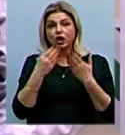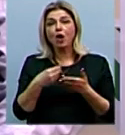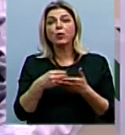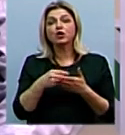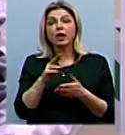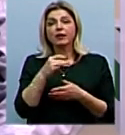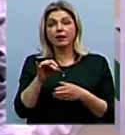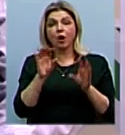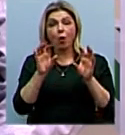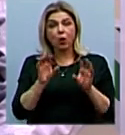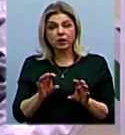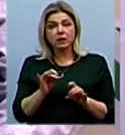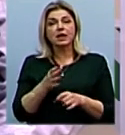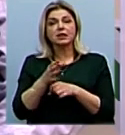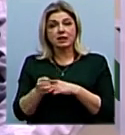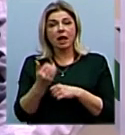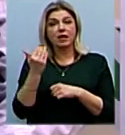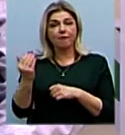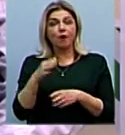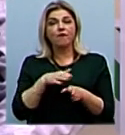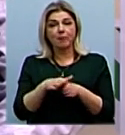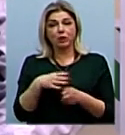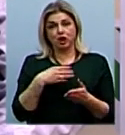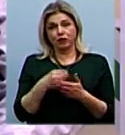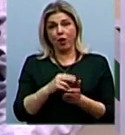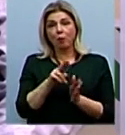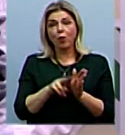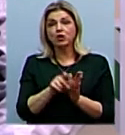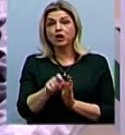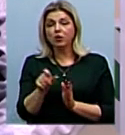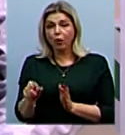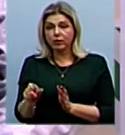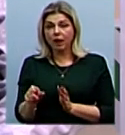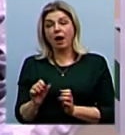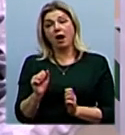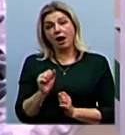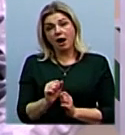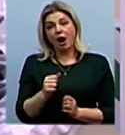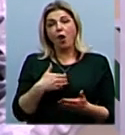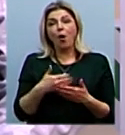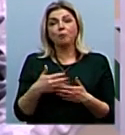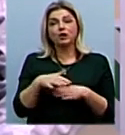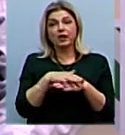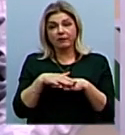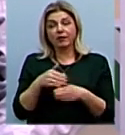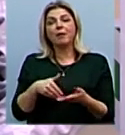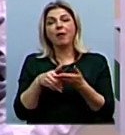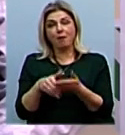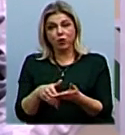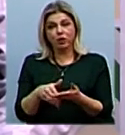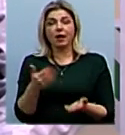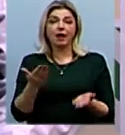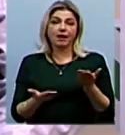бюджетный кодекс и заставить его выполнять своих подчиненных. А общественность поможет.